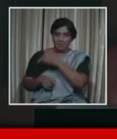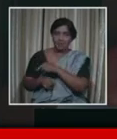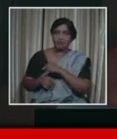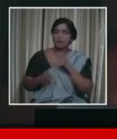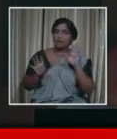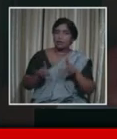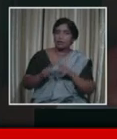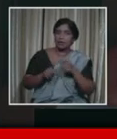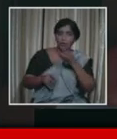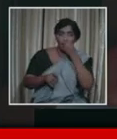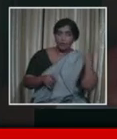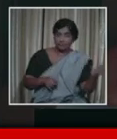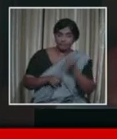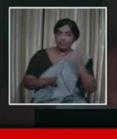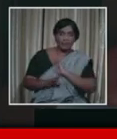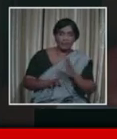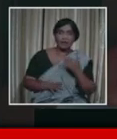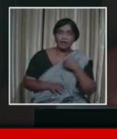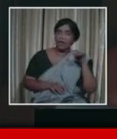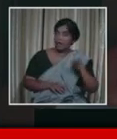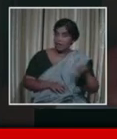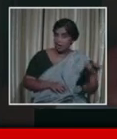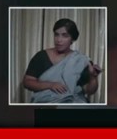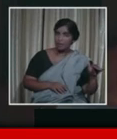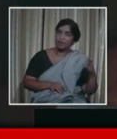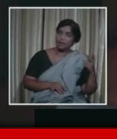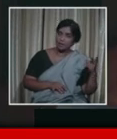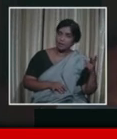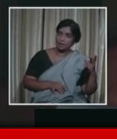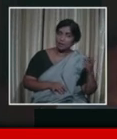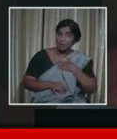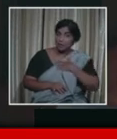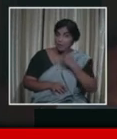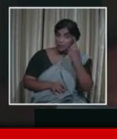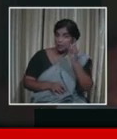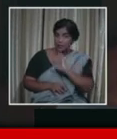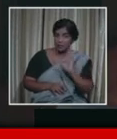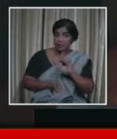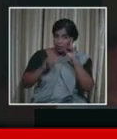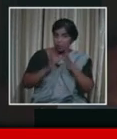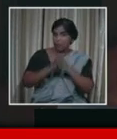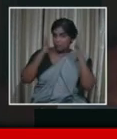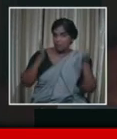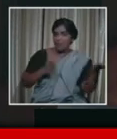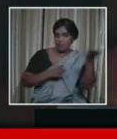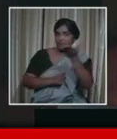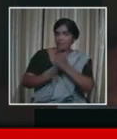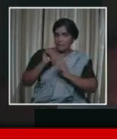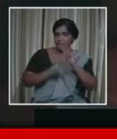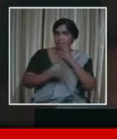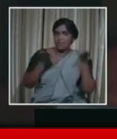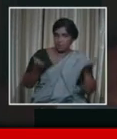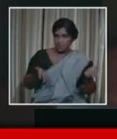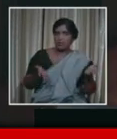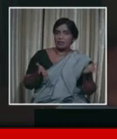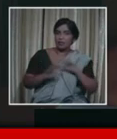එහෙම කවුරුත් මෙතන කන්නේත් නැහැ. මගේ දරුවෝ හරි ඒ වගේ මම විතරක් නෙවෙයි. ඒ වගේ අතිවිශාල ප්‍රමාණයක් මේ පාර්ලිමේන්තු ඉන්නවා.